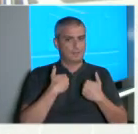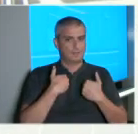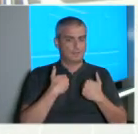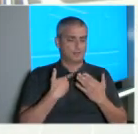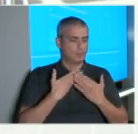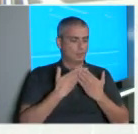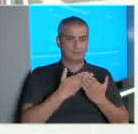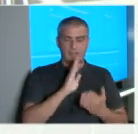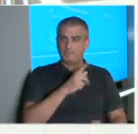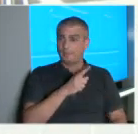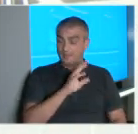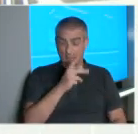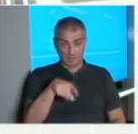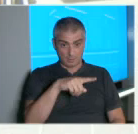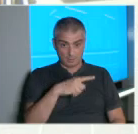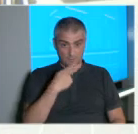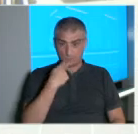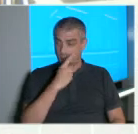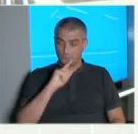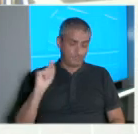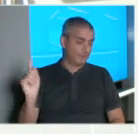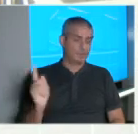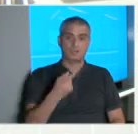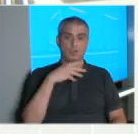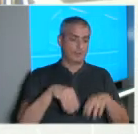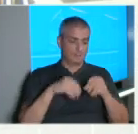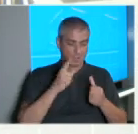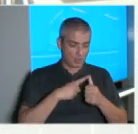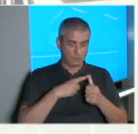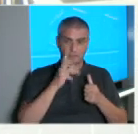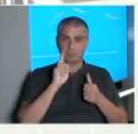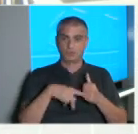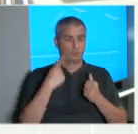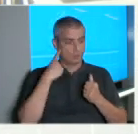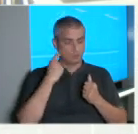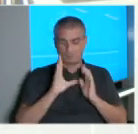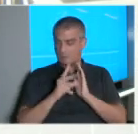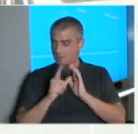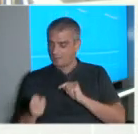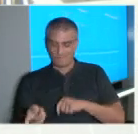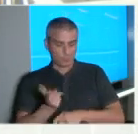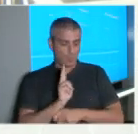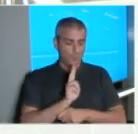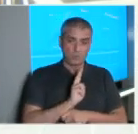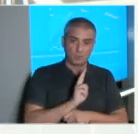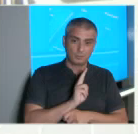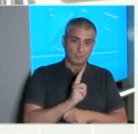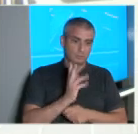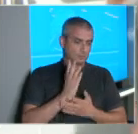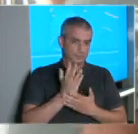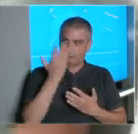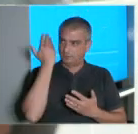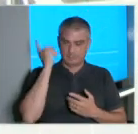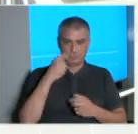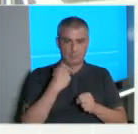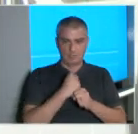מסייע בביבי. אם אתם יודעים שבכל בחירות יש, אתה שומע, גנבות, רמאויות, בזמן היו